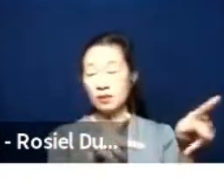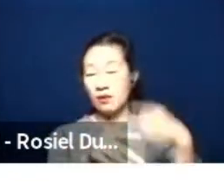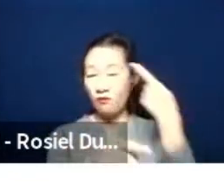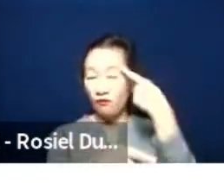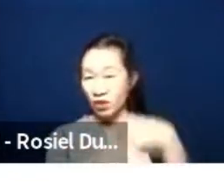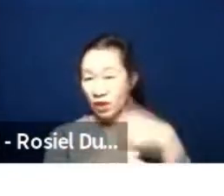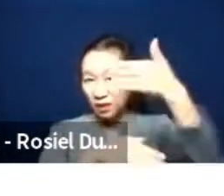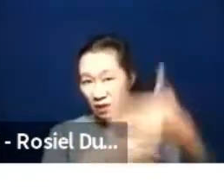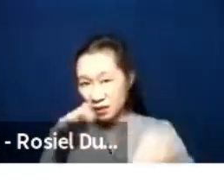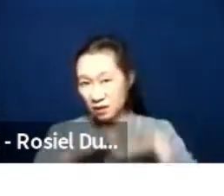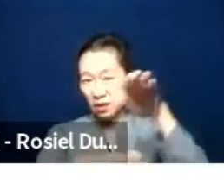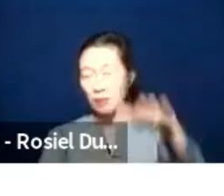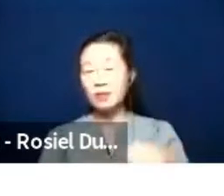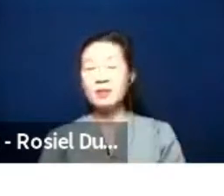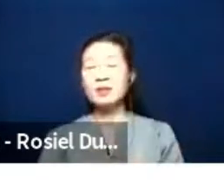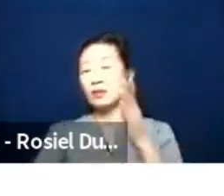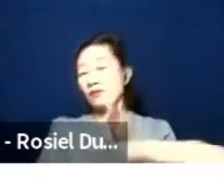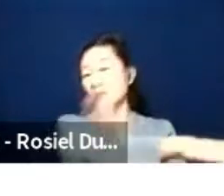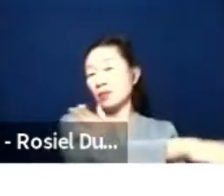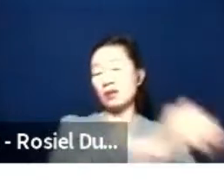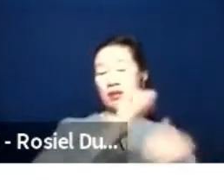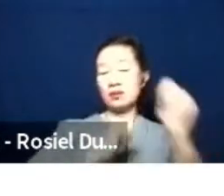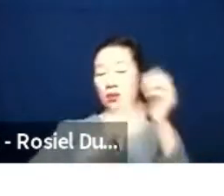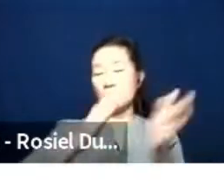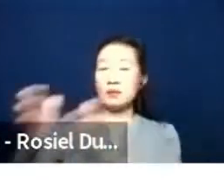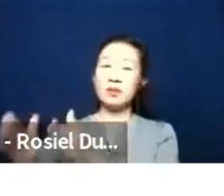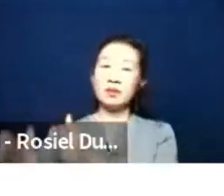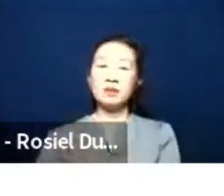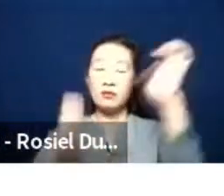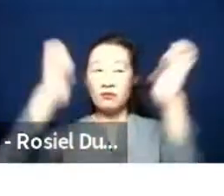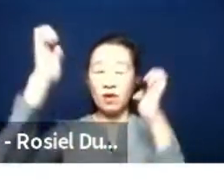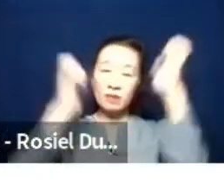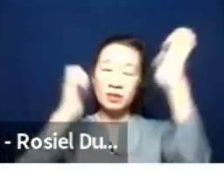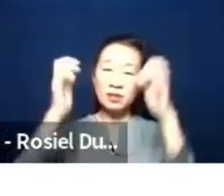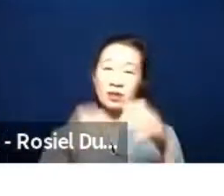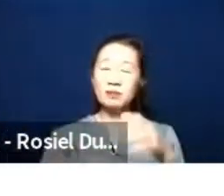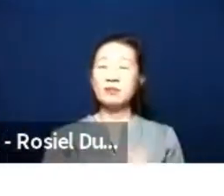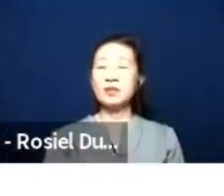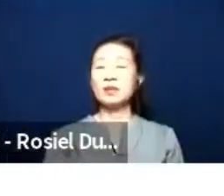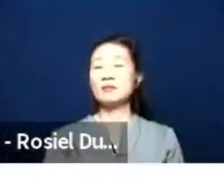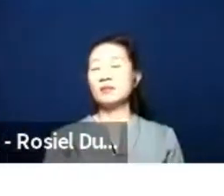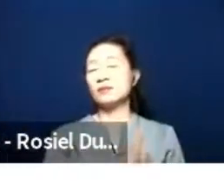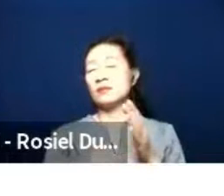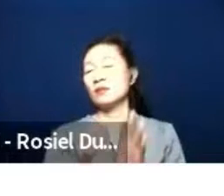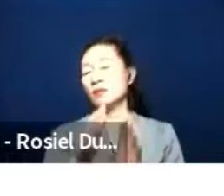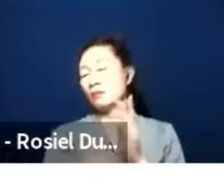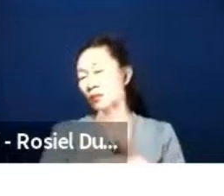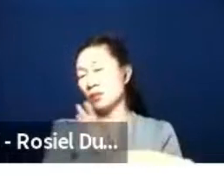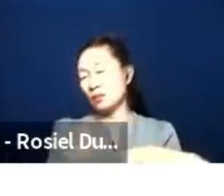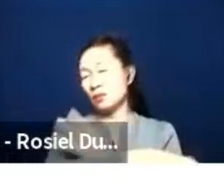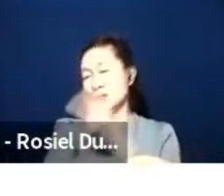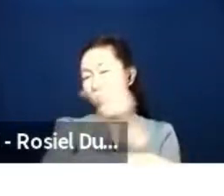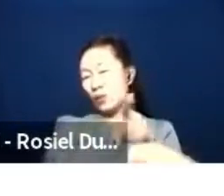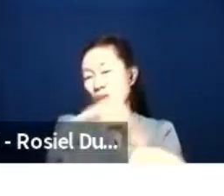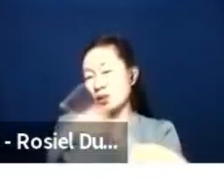na mga hakbang. Tapos yung pag-develop ng action plan at yung pag-evaluate ng progress. So isa-isahin natin itong mga steps na to